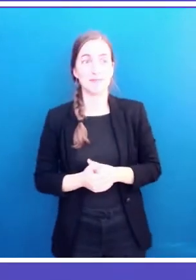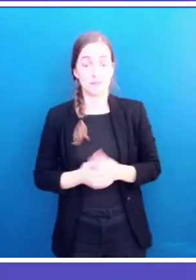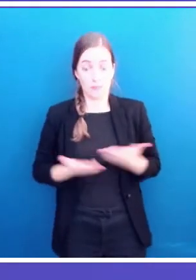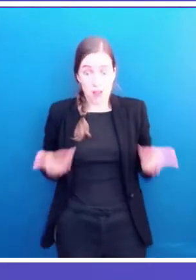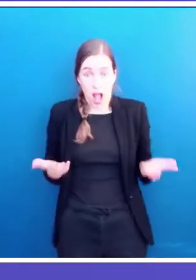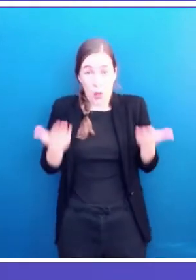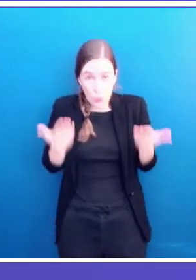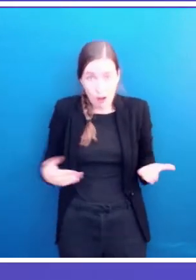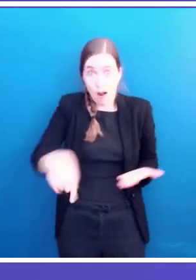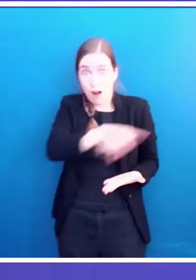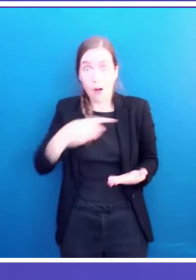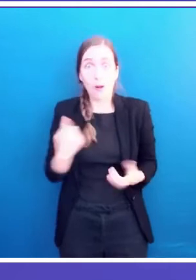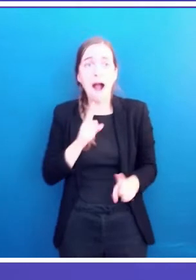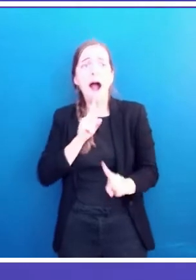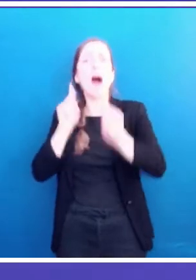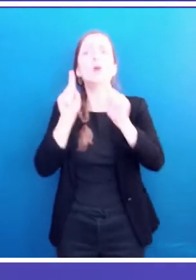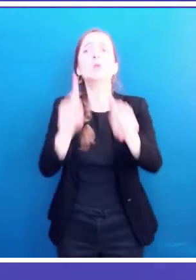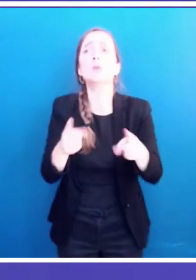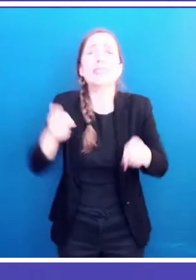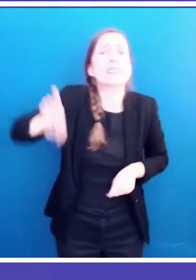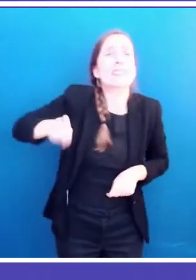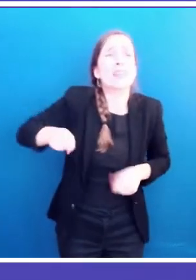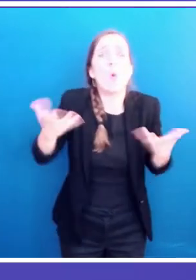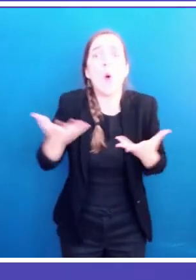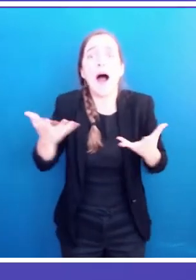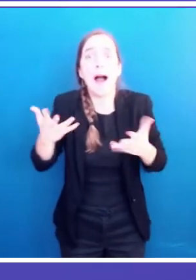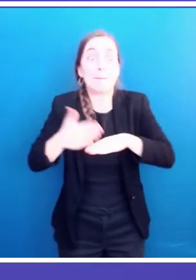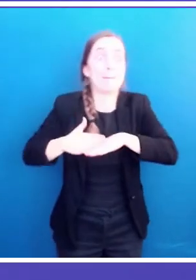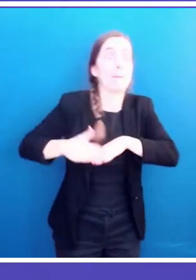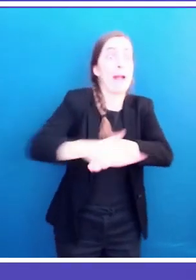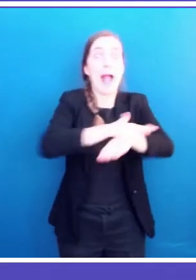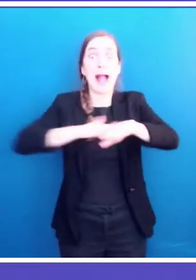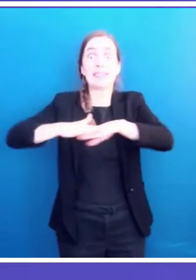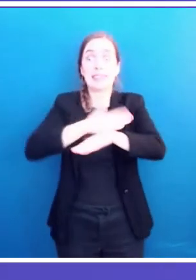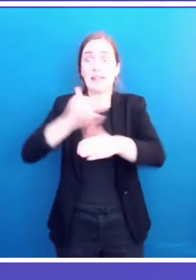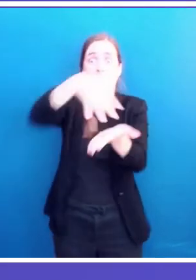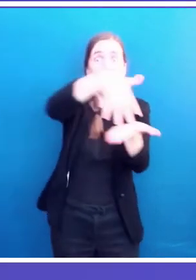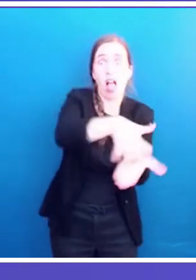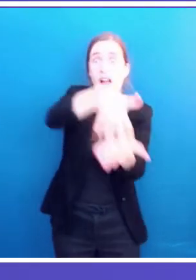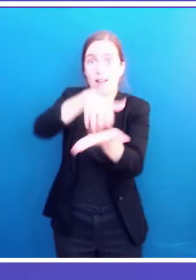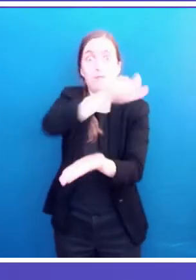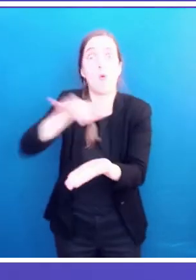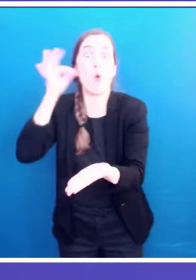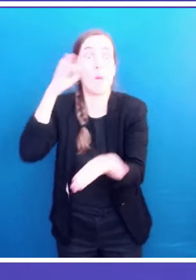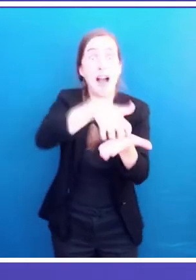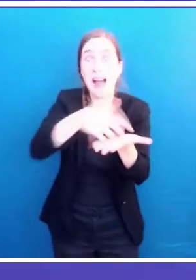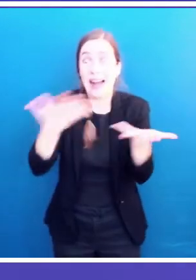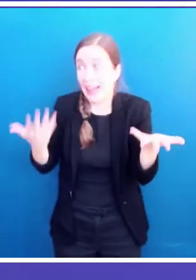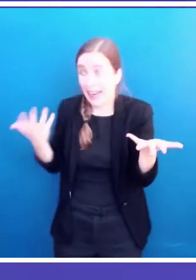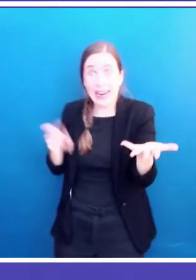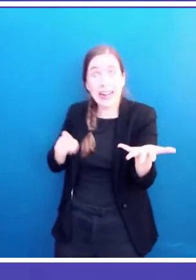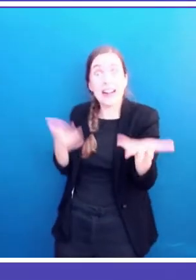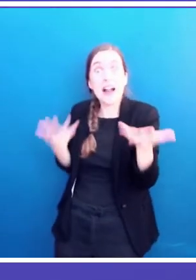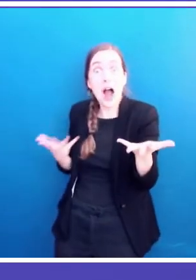وبهذه الطريقة يتم القيام بإجراءات فورية تلبي الاحتياجات الأساسية لهذه الفئات الأكثر هشاشة والأكثر